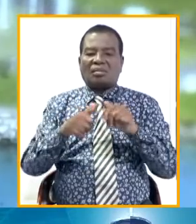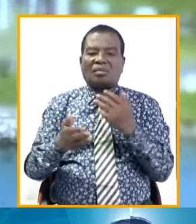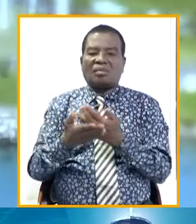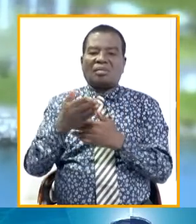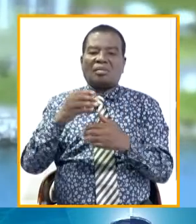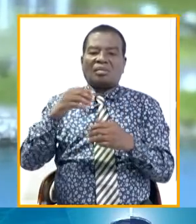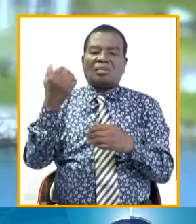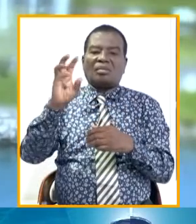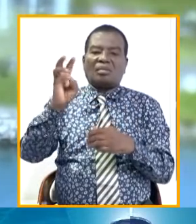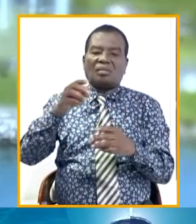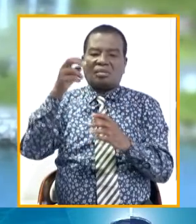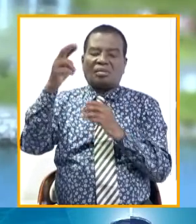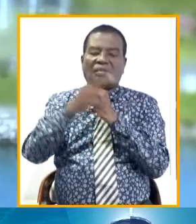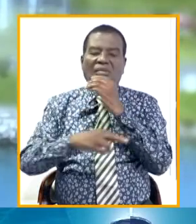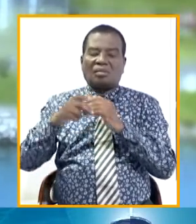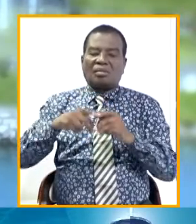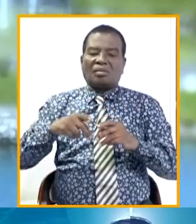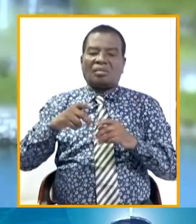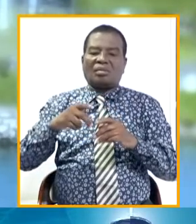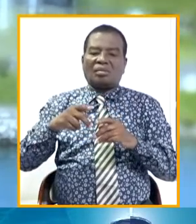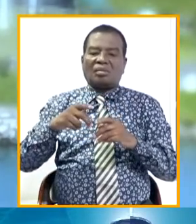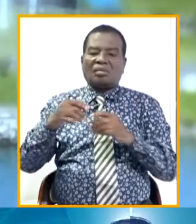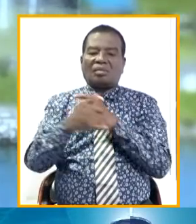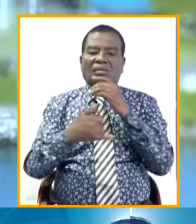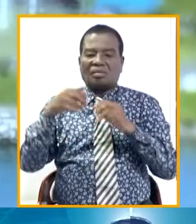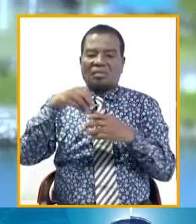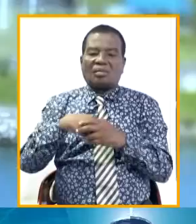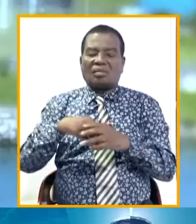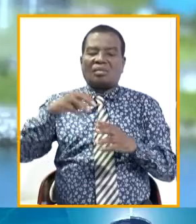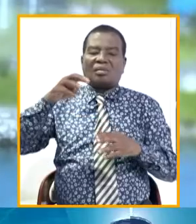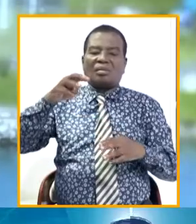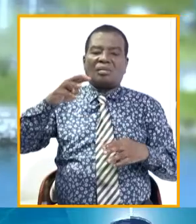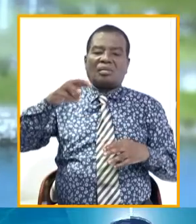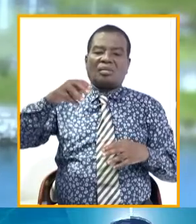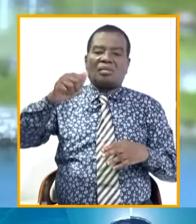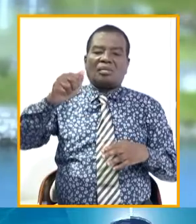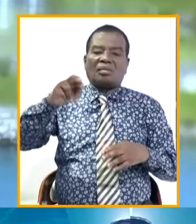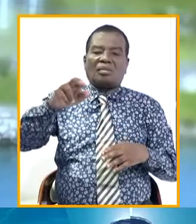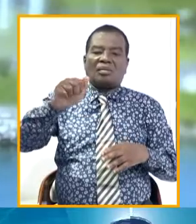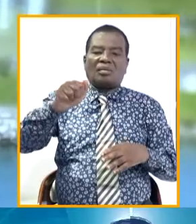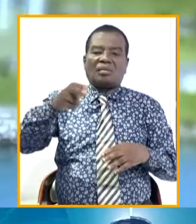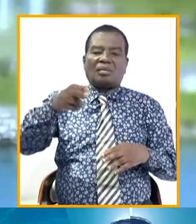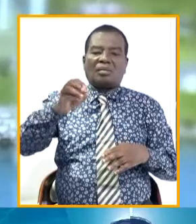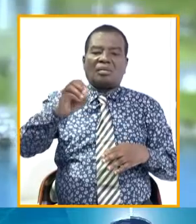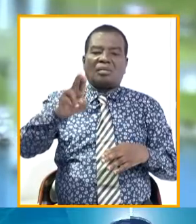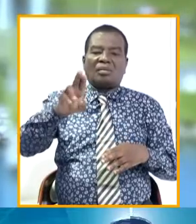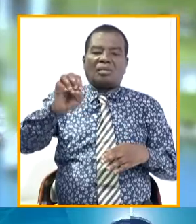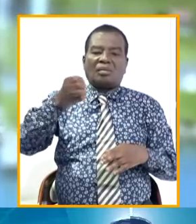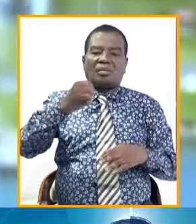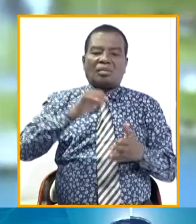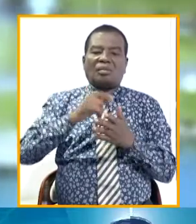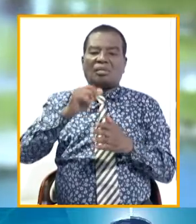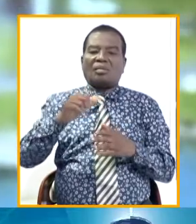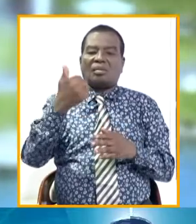dans 16 régions du pays. Dans la Maraoué, par exemple, dans la région centre-ouest, ce sont plus de